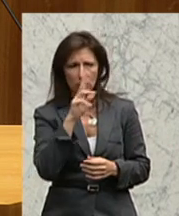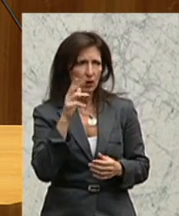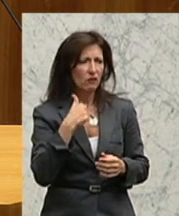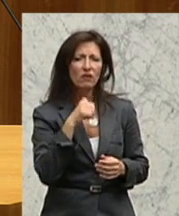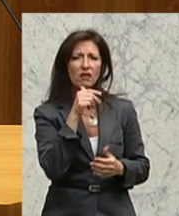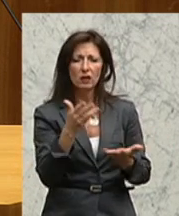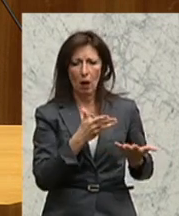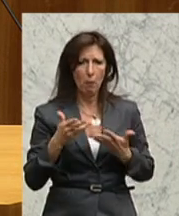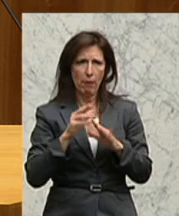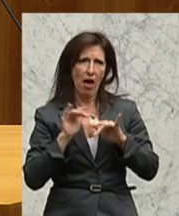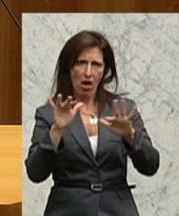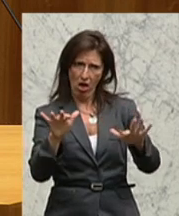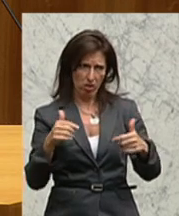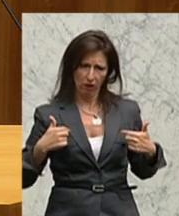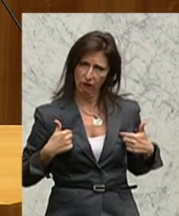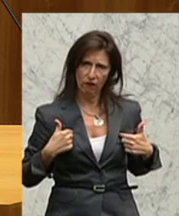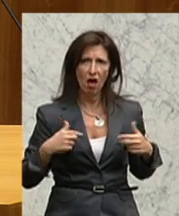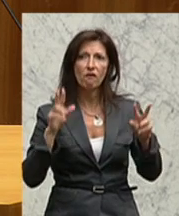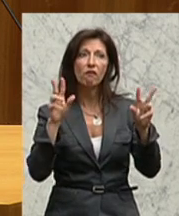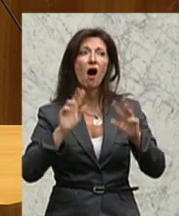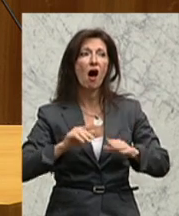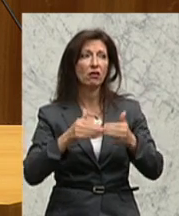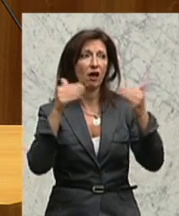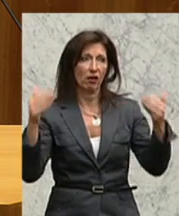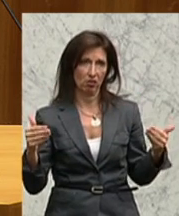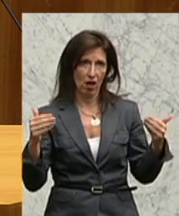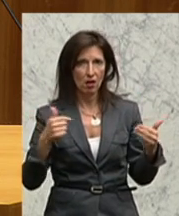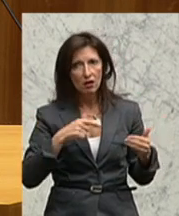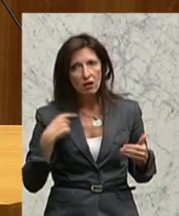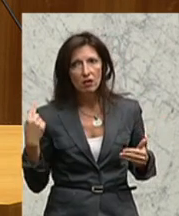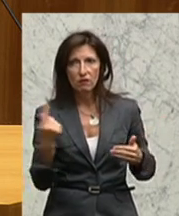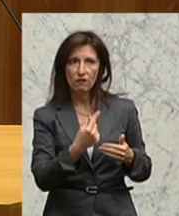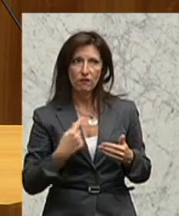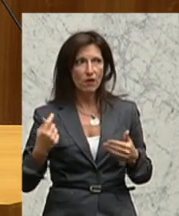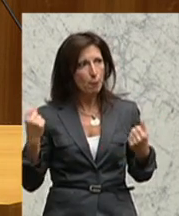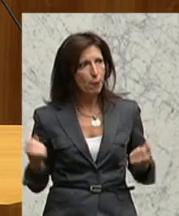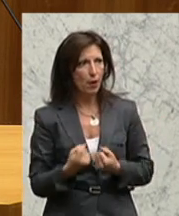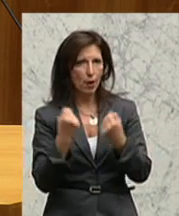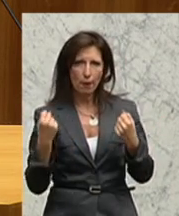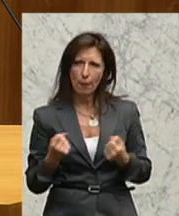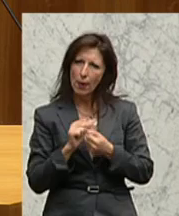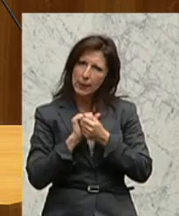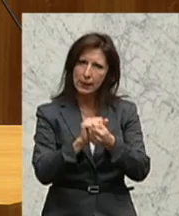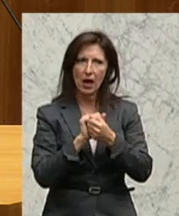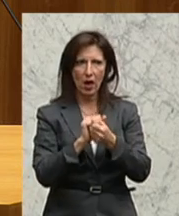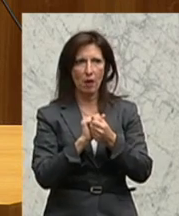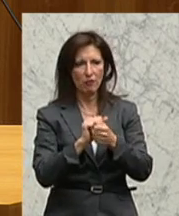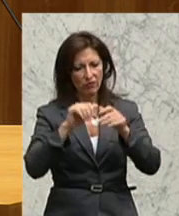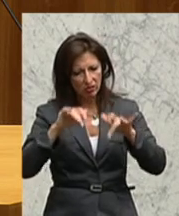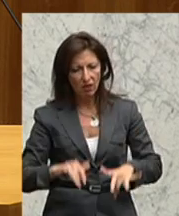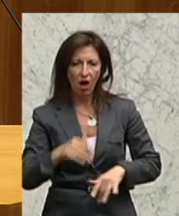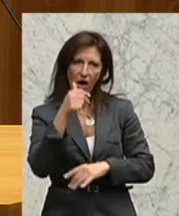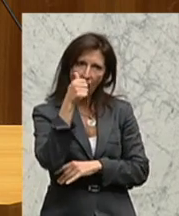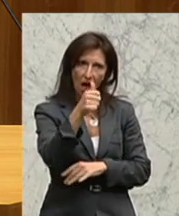Gegenteil, was wir versuchen, ist zu gewährleisten, zumindest dafür zu kämpfen, dass wir ein Gesundheitssystem haben, das gewährleistet, dass es